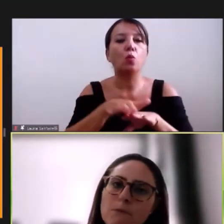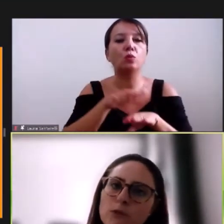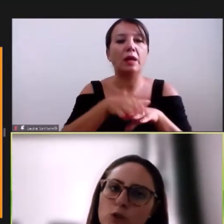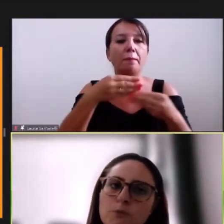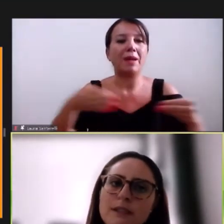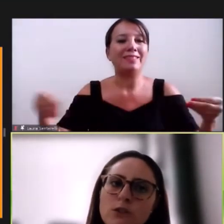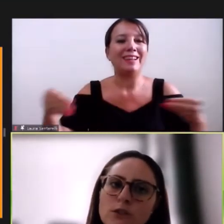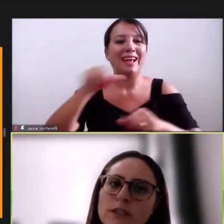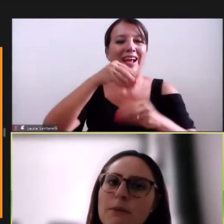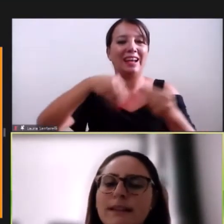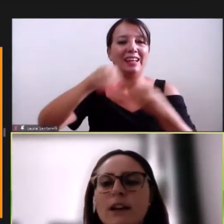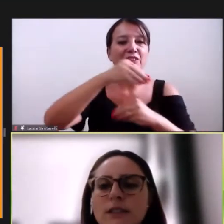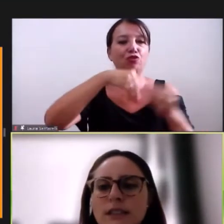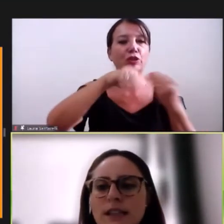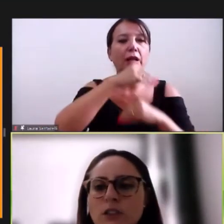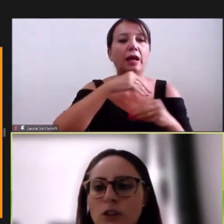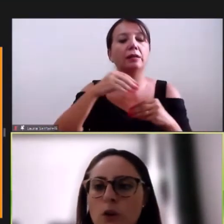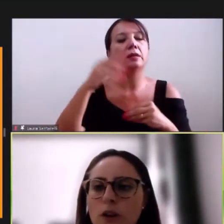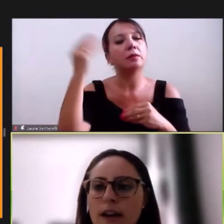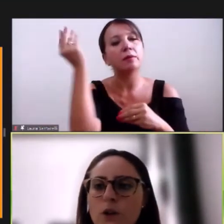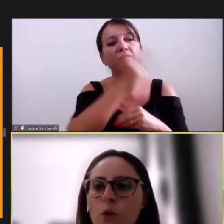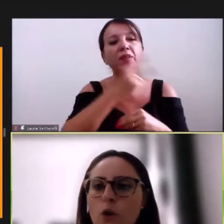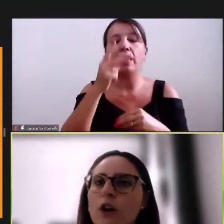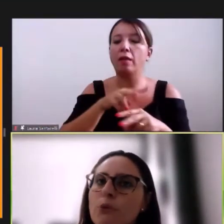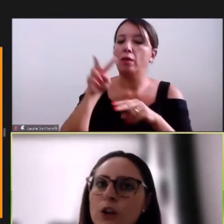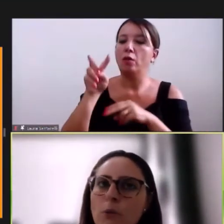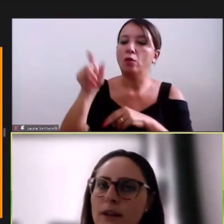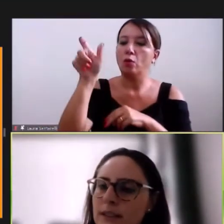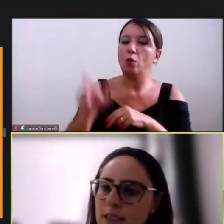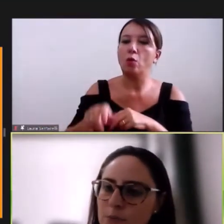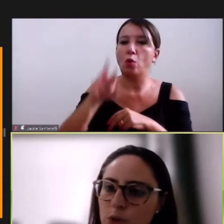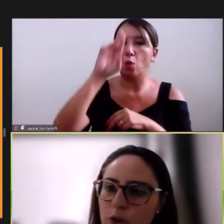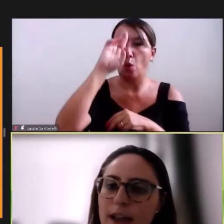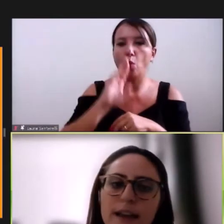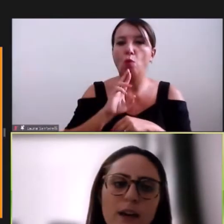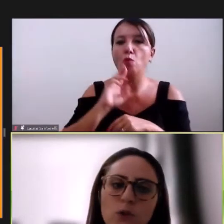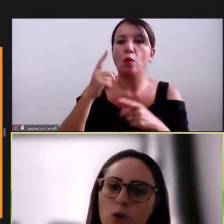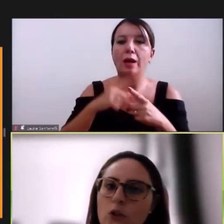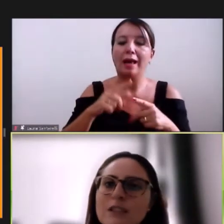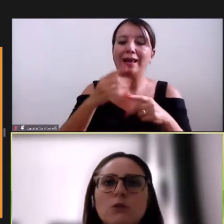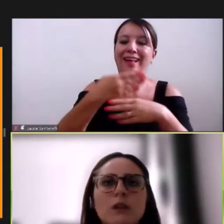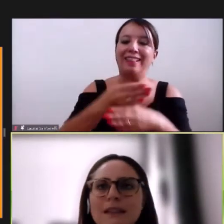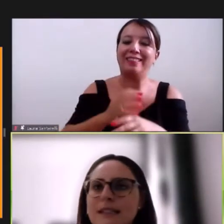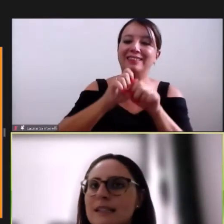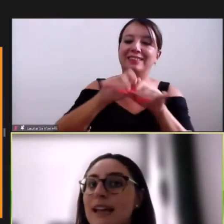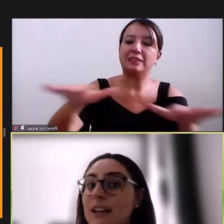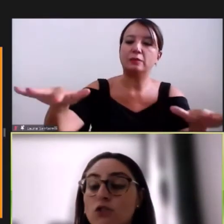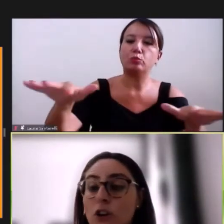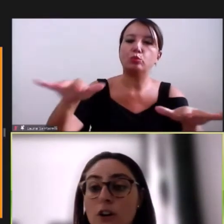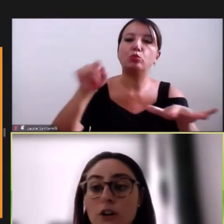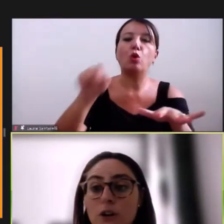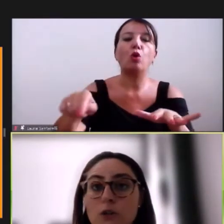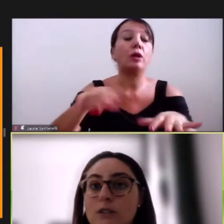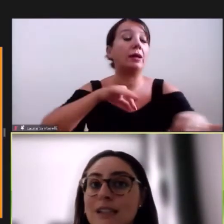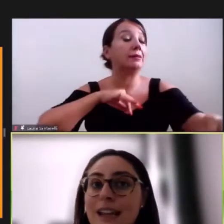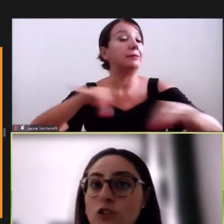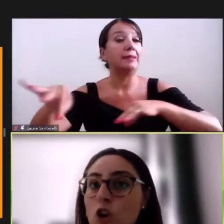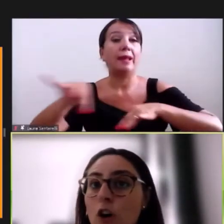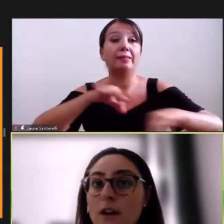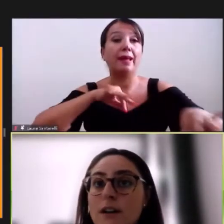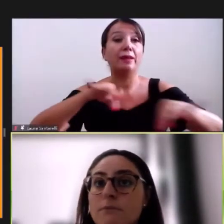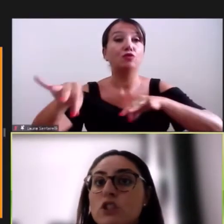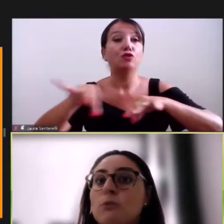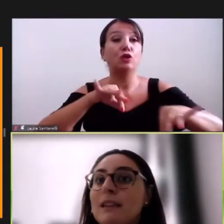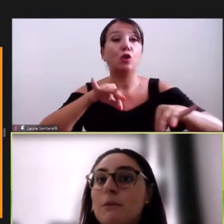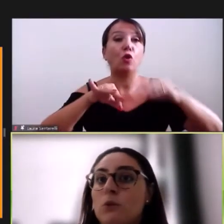ma molto spesso non si prende in considerazione quello che è il ruolo che può ricoprire il distributore, che è un ruolo assolutamente strategico. È un ruolo